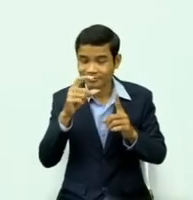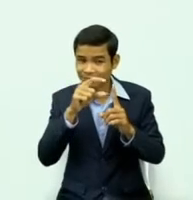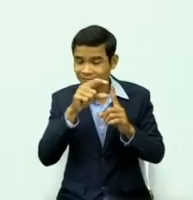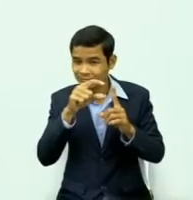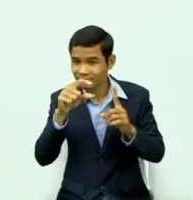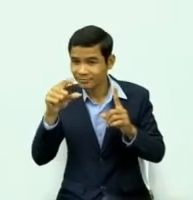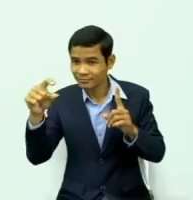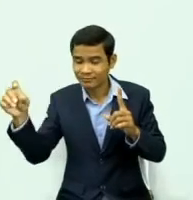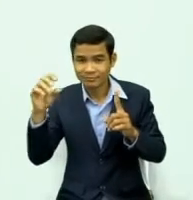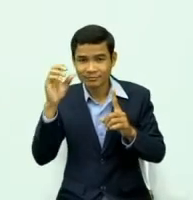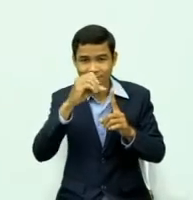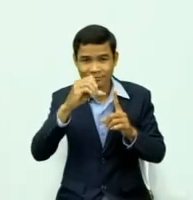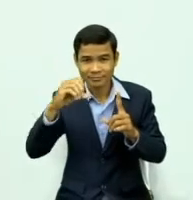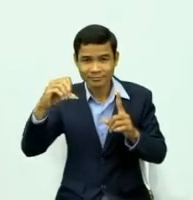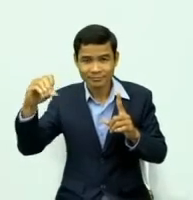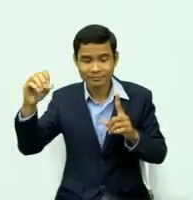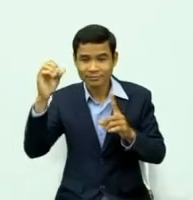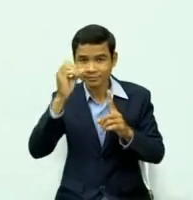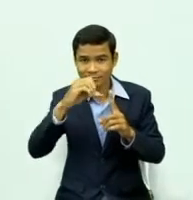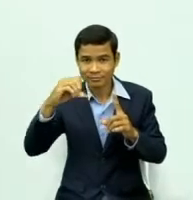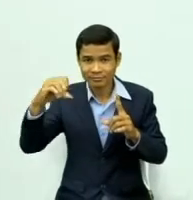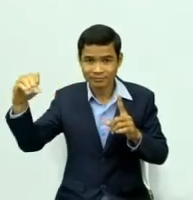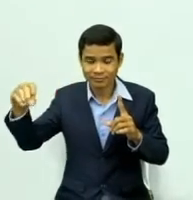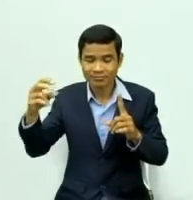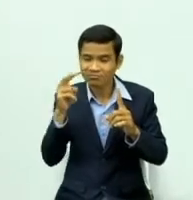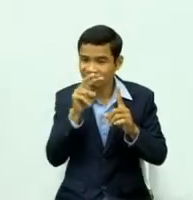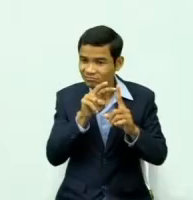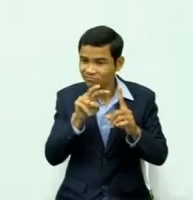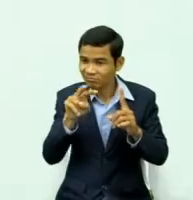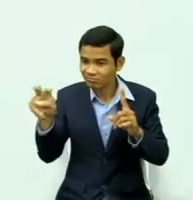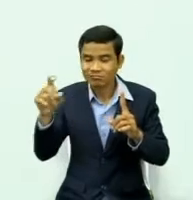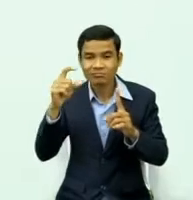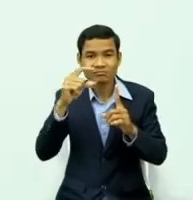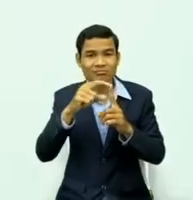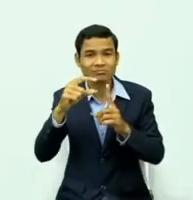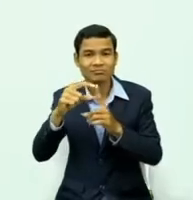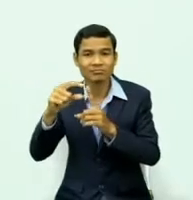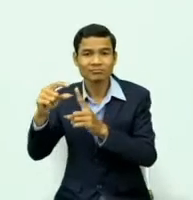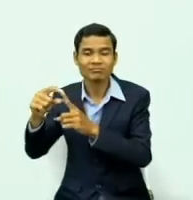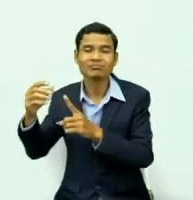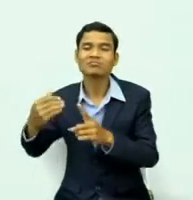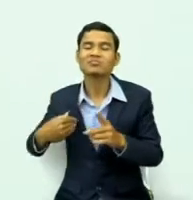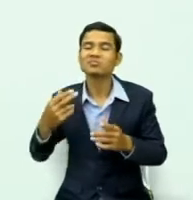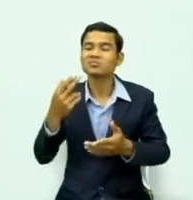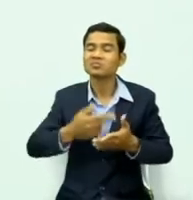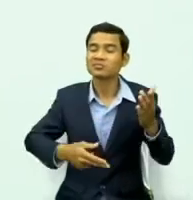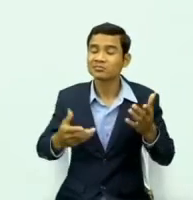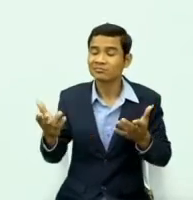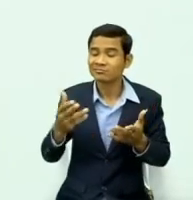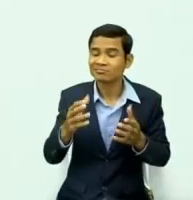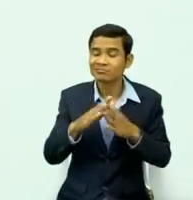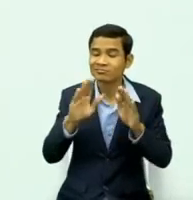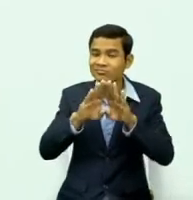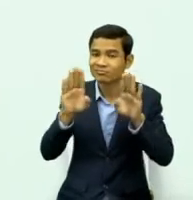chà nè cứ sơ sẻ rồi rồi hỏi chà con có tình ở khả con mơ ta đã đang lập bài bài này kêu sẽ lấy